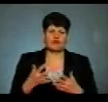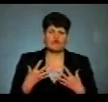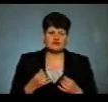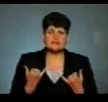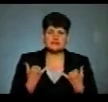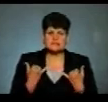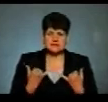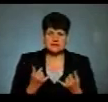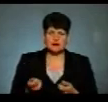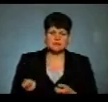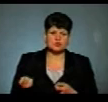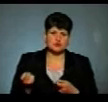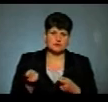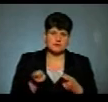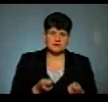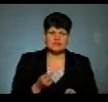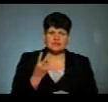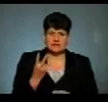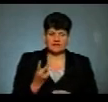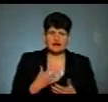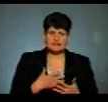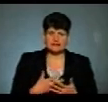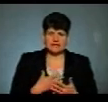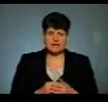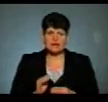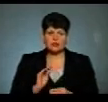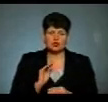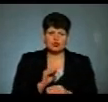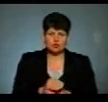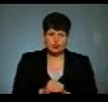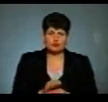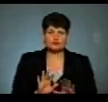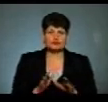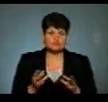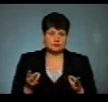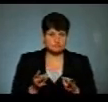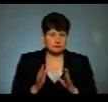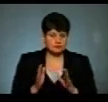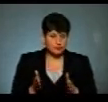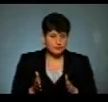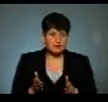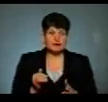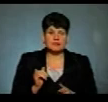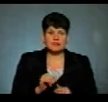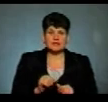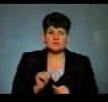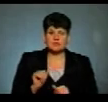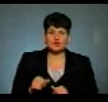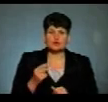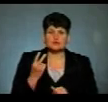зараз доставлено 2 дихальних апарати додатково для потреби, якщо вона буде, і крім цього,